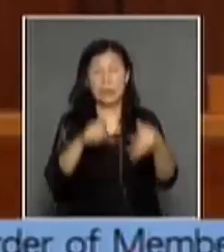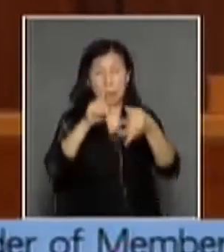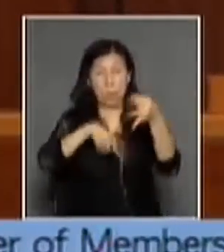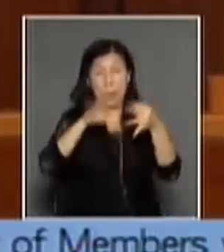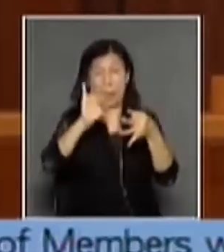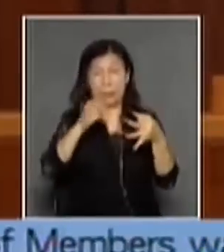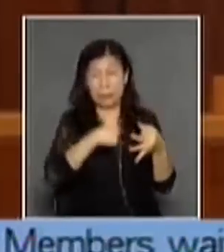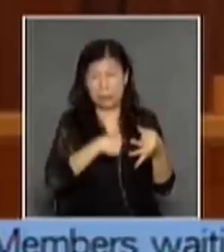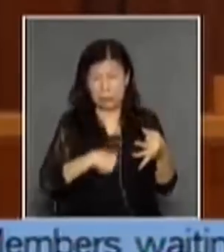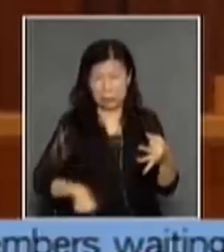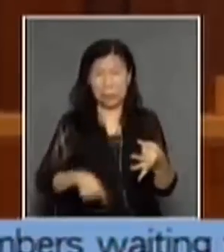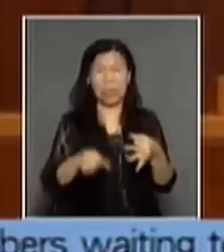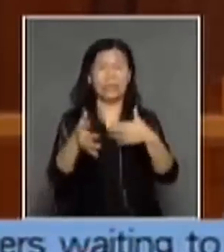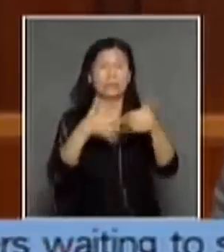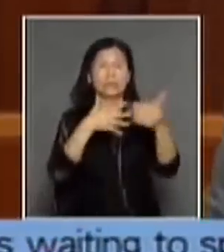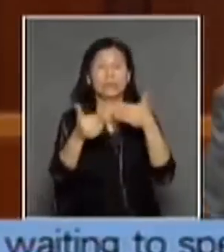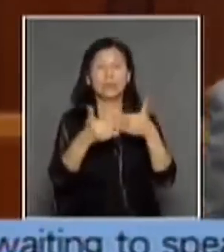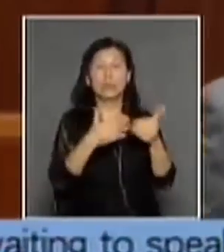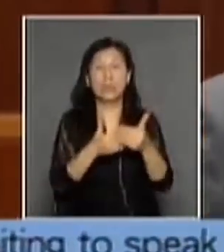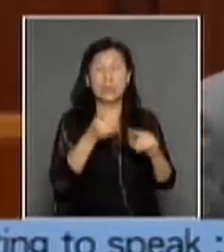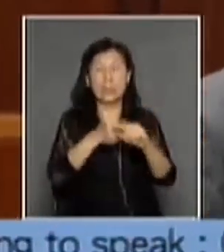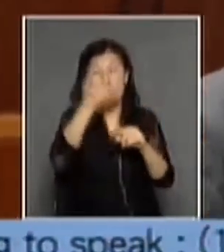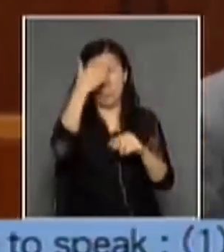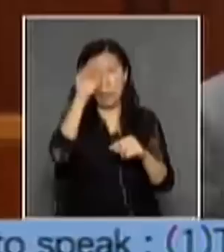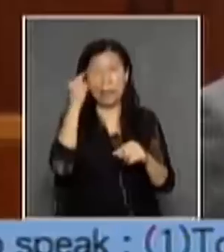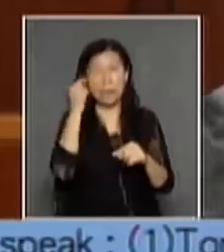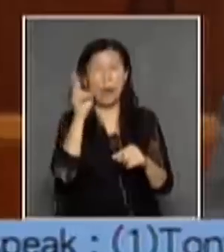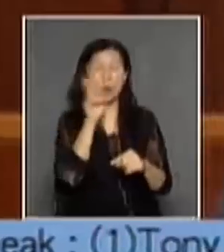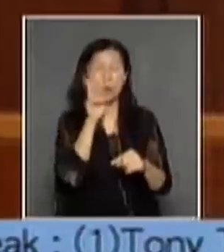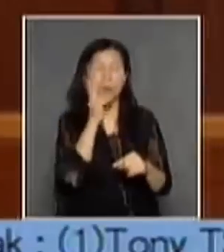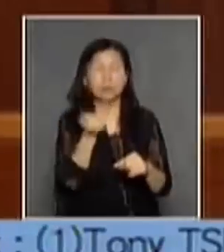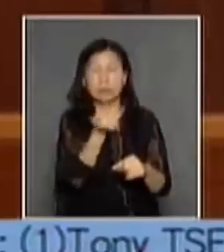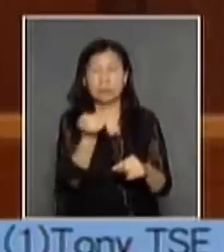对件事嗰个认识。